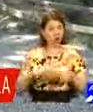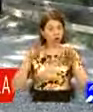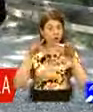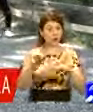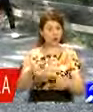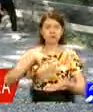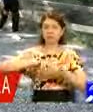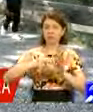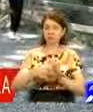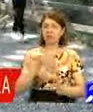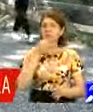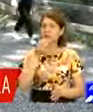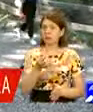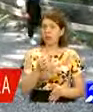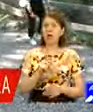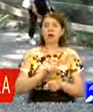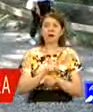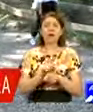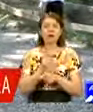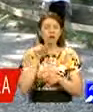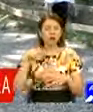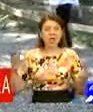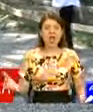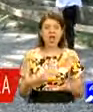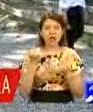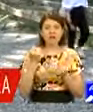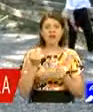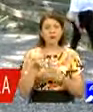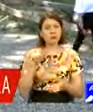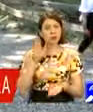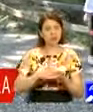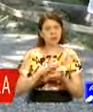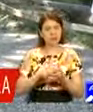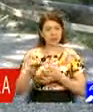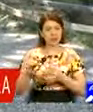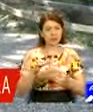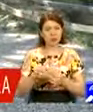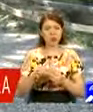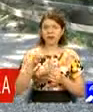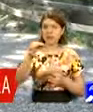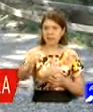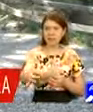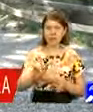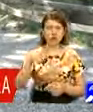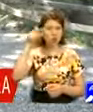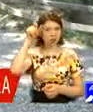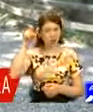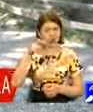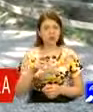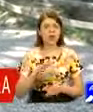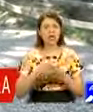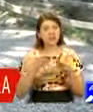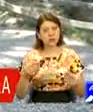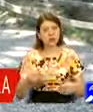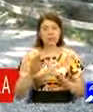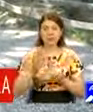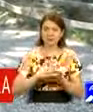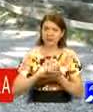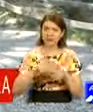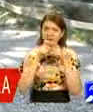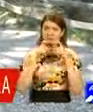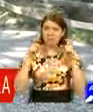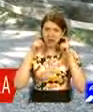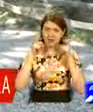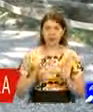organizatorii spunea că pe toată durata evenimentului se vor pastrama cutiile de distanțare iar credincioșii sunt sfătuiți să poarte masca de protectie